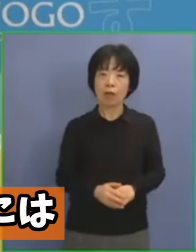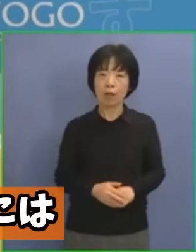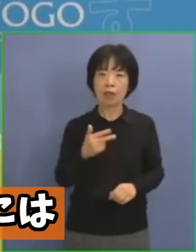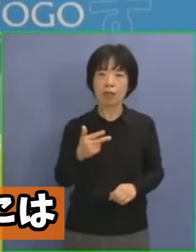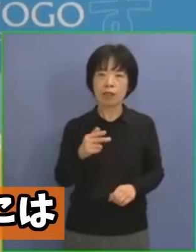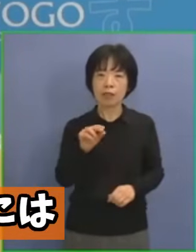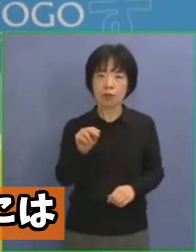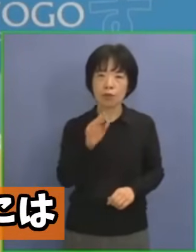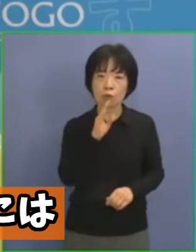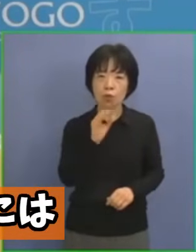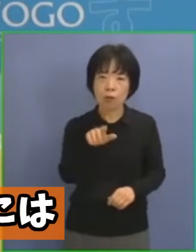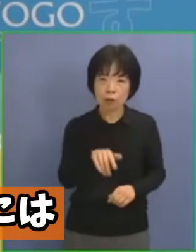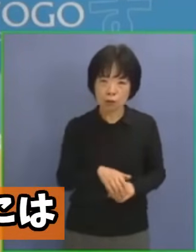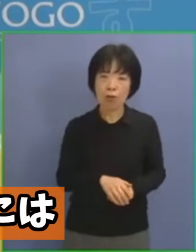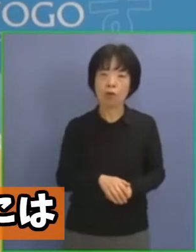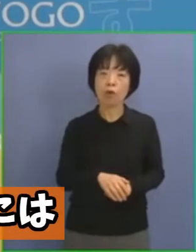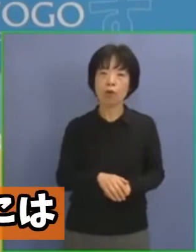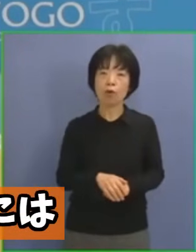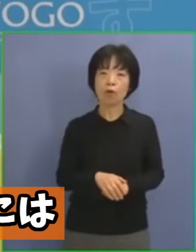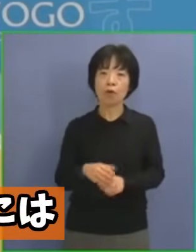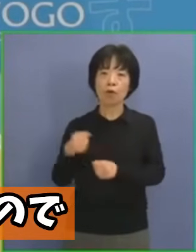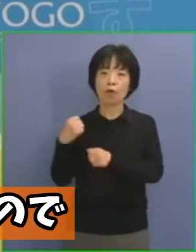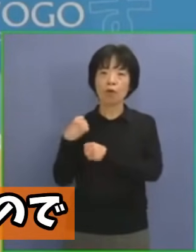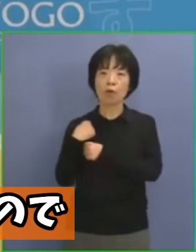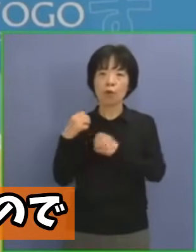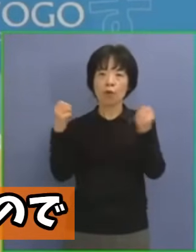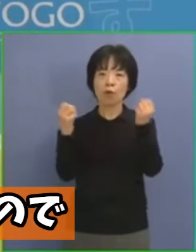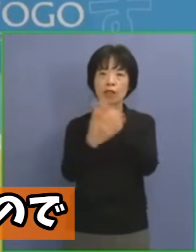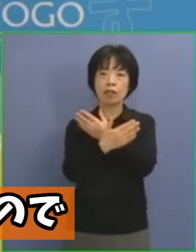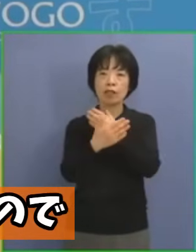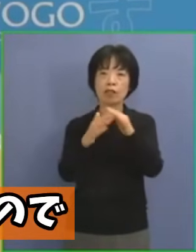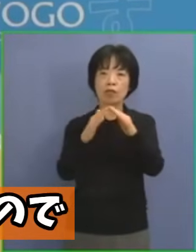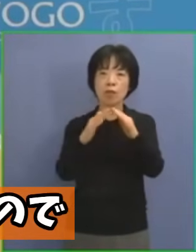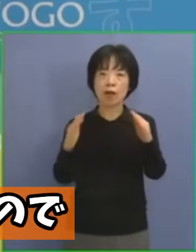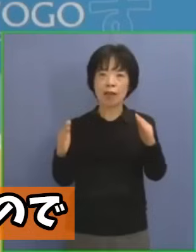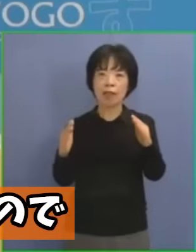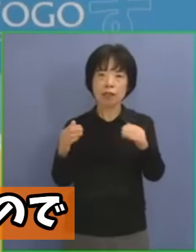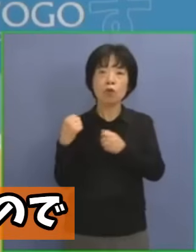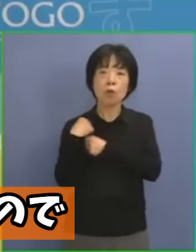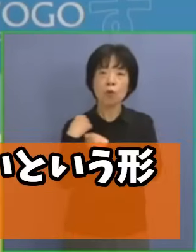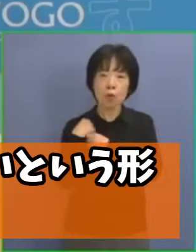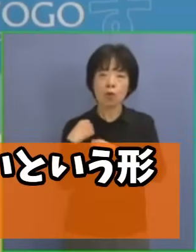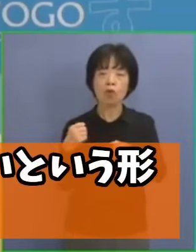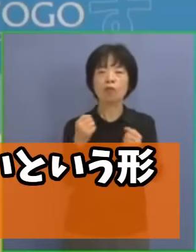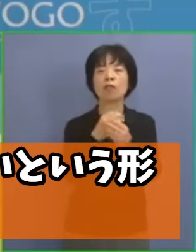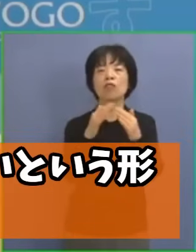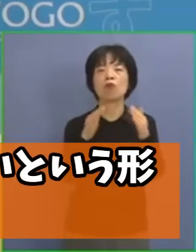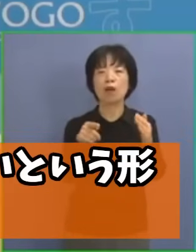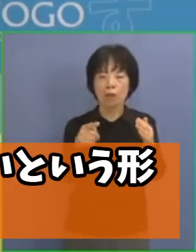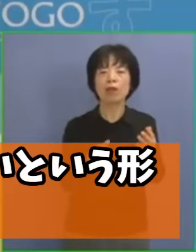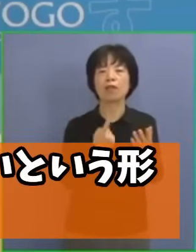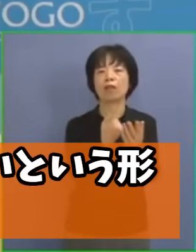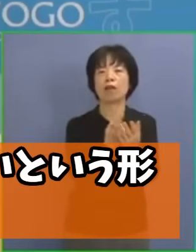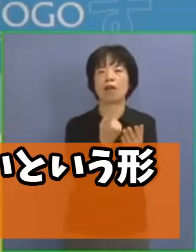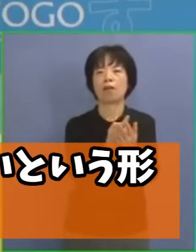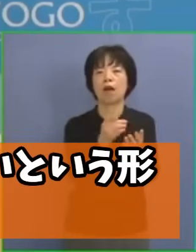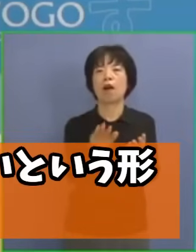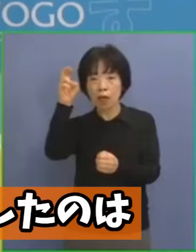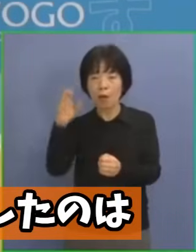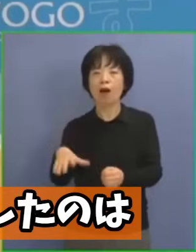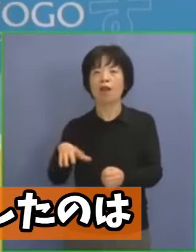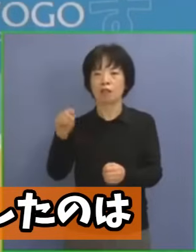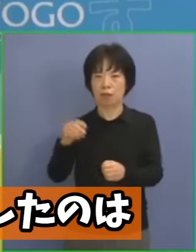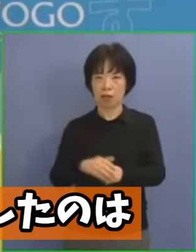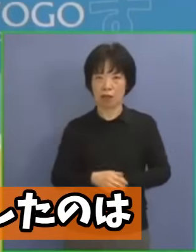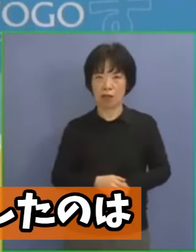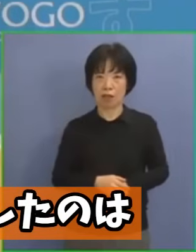ると兵庫維新の会さん の会には何度か参加したことありますので、そういった意味では初めてではないという形になりますね。